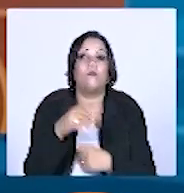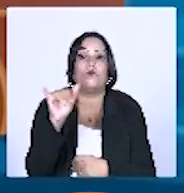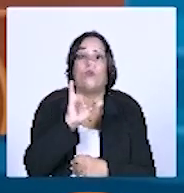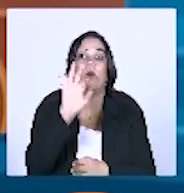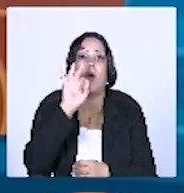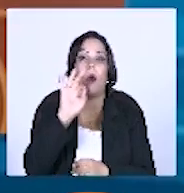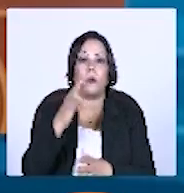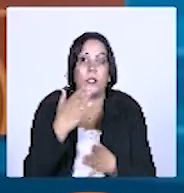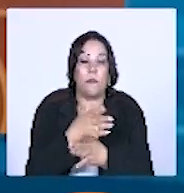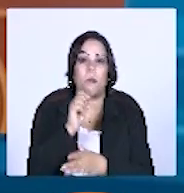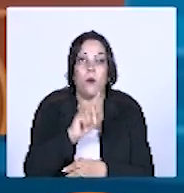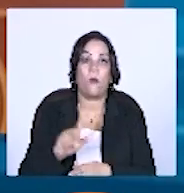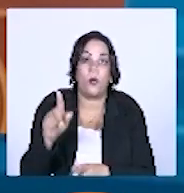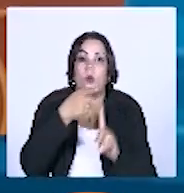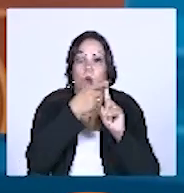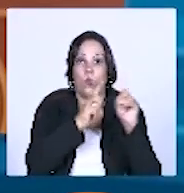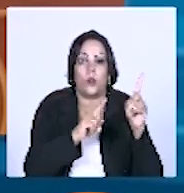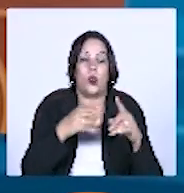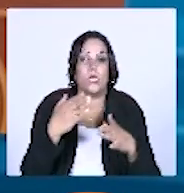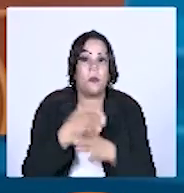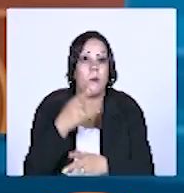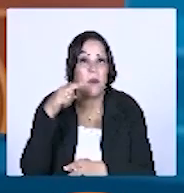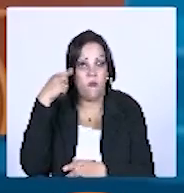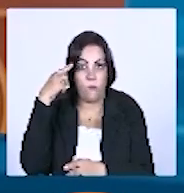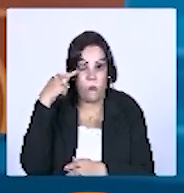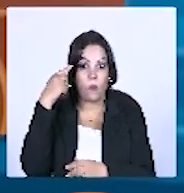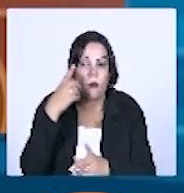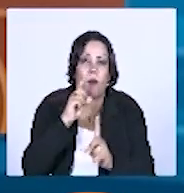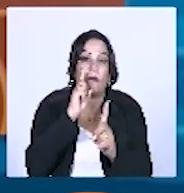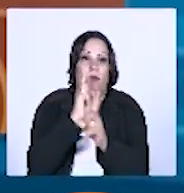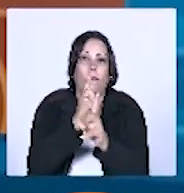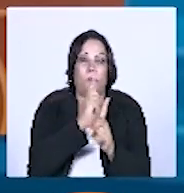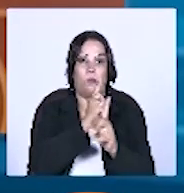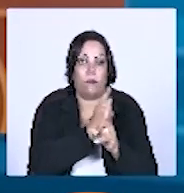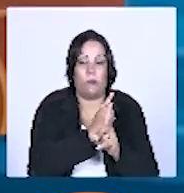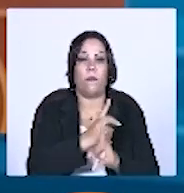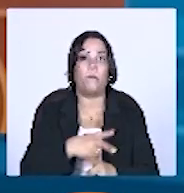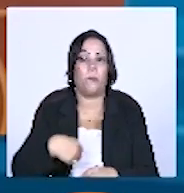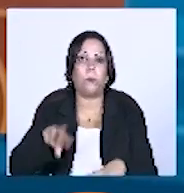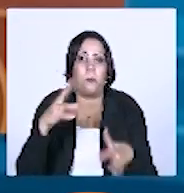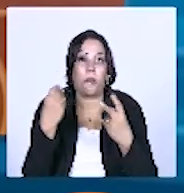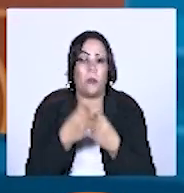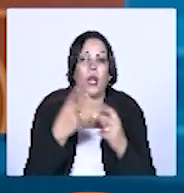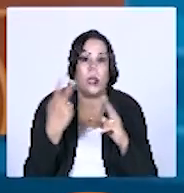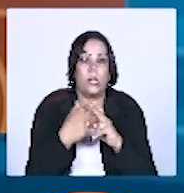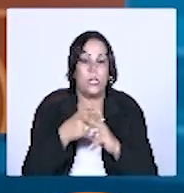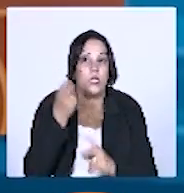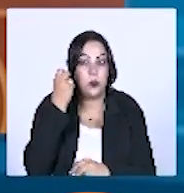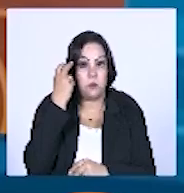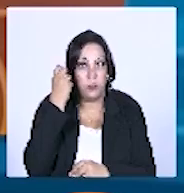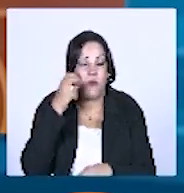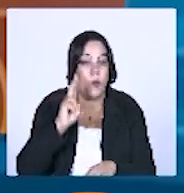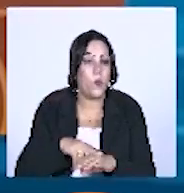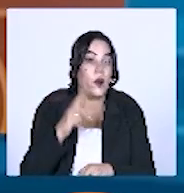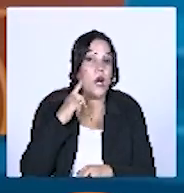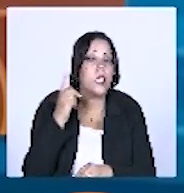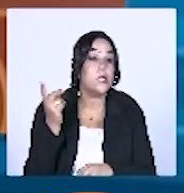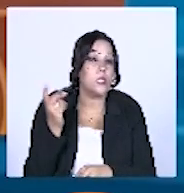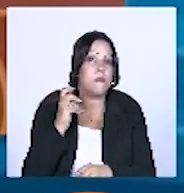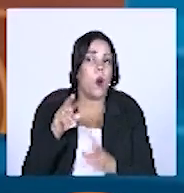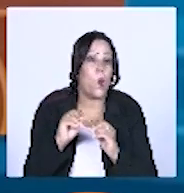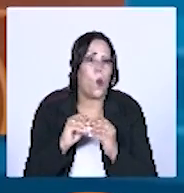مهمه جدا من رئيس الوزراء ان فكره الالتقاء بالمثقفين والاستماع لوجهات